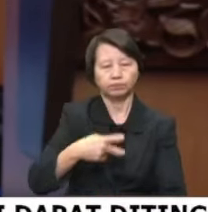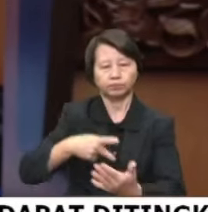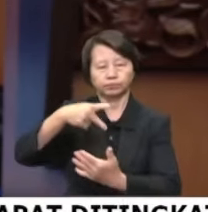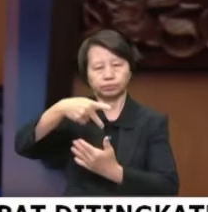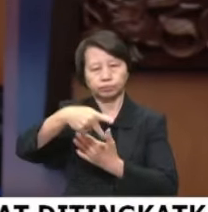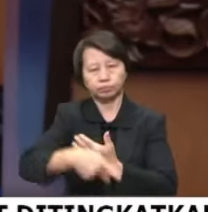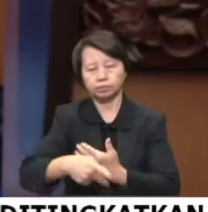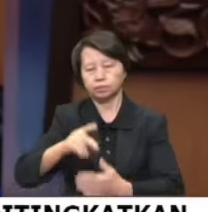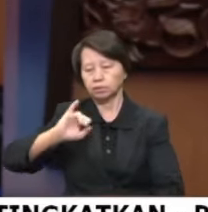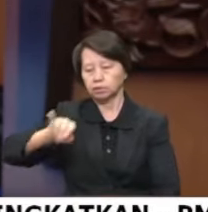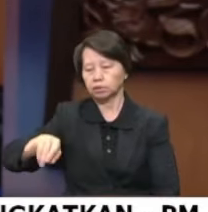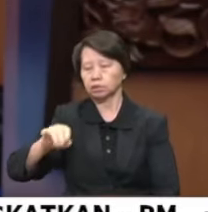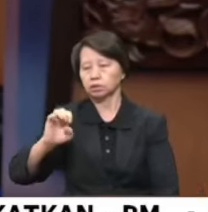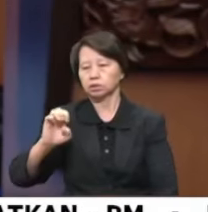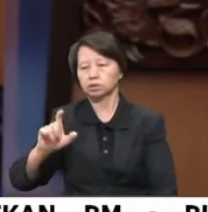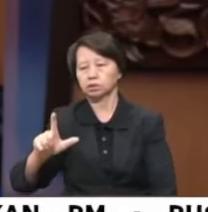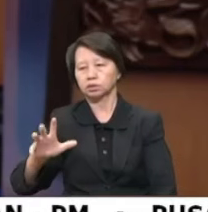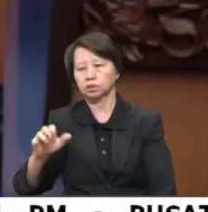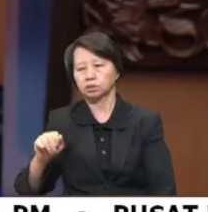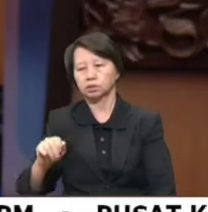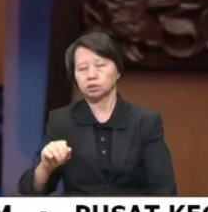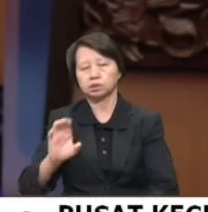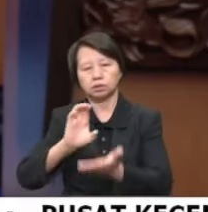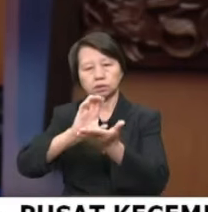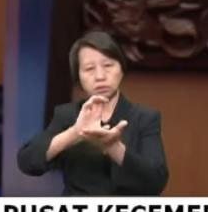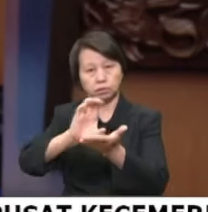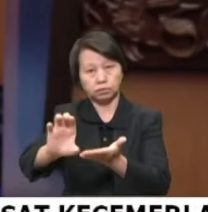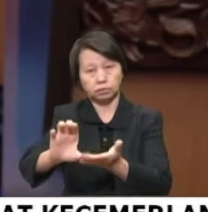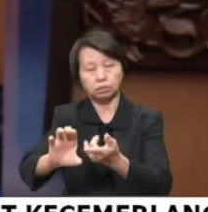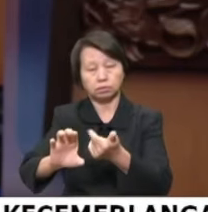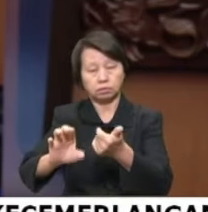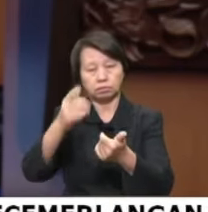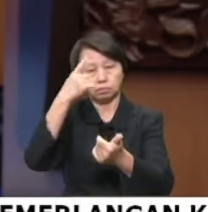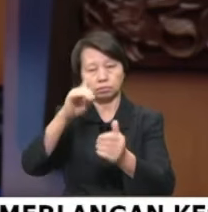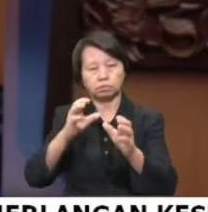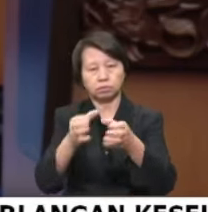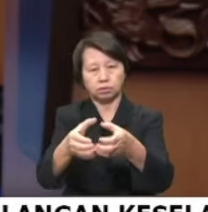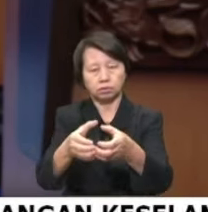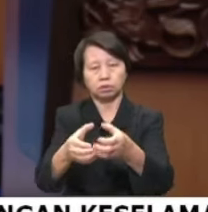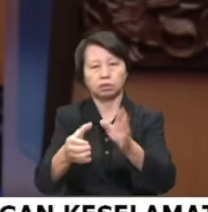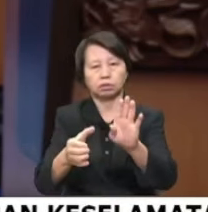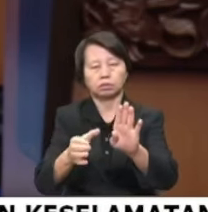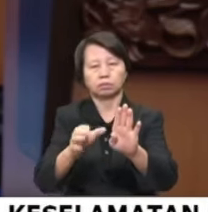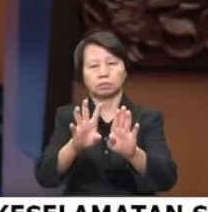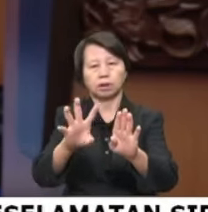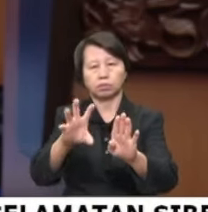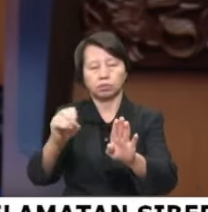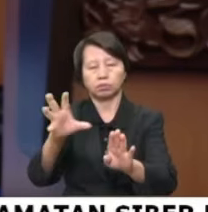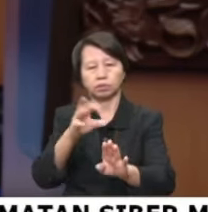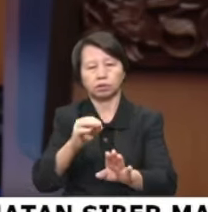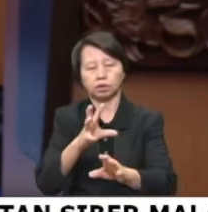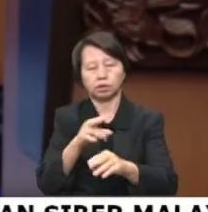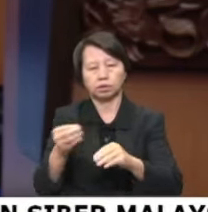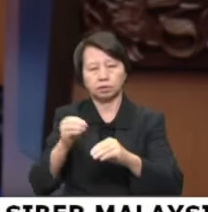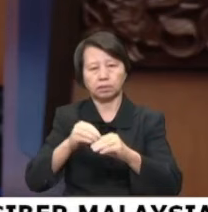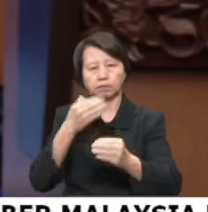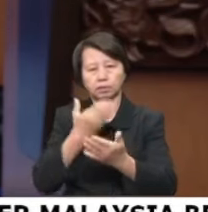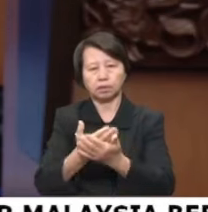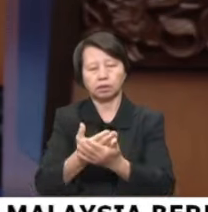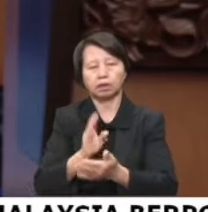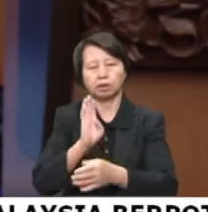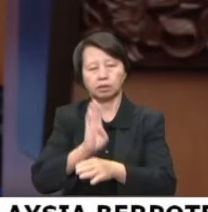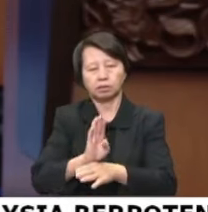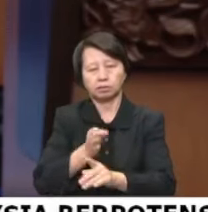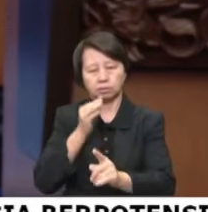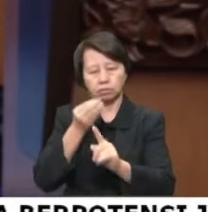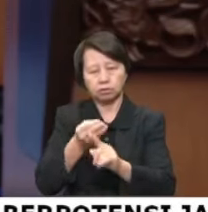bantuan bersifat tunai dan tanpa tunai akan memberi impak yang tinggi kepada golongan B40 dan turut mengambil kira penambahbaikan bantuan